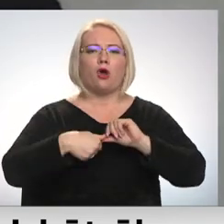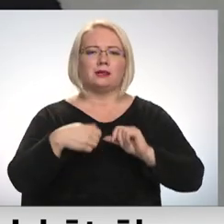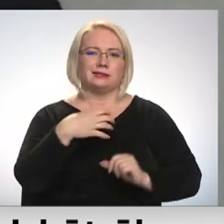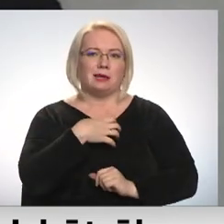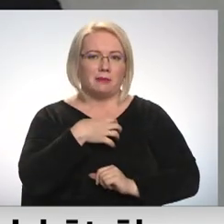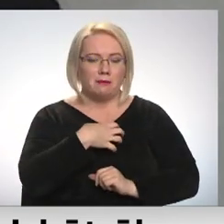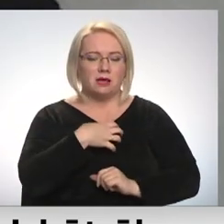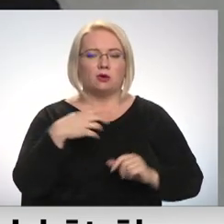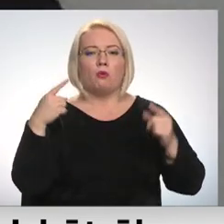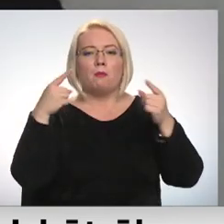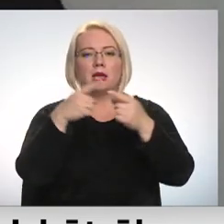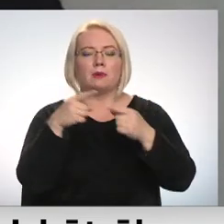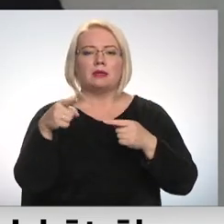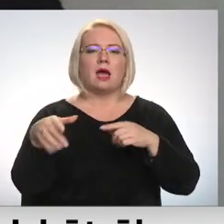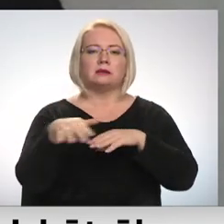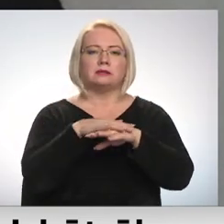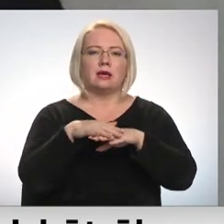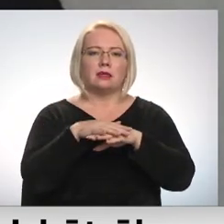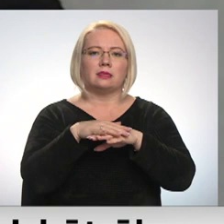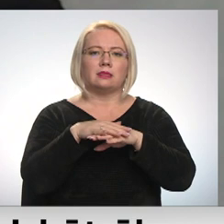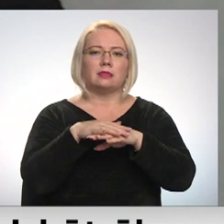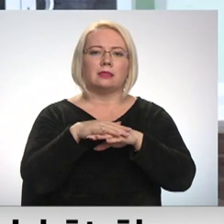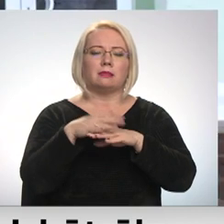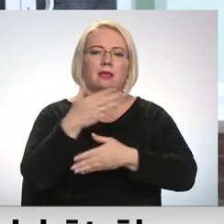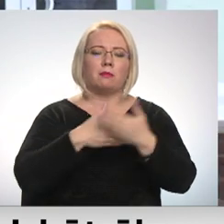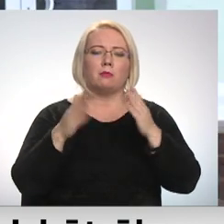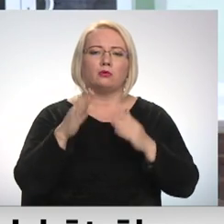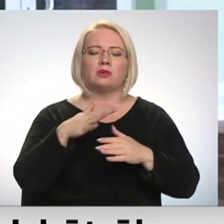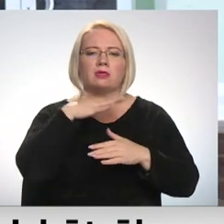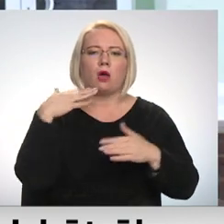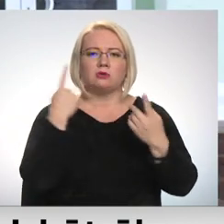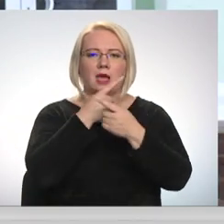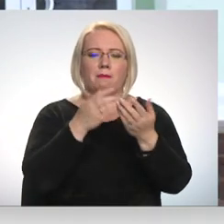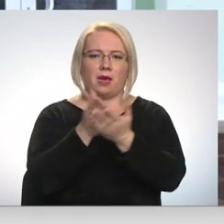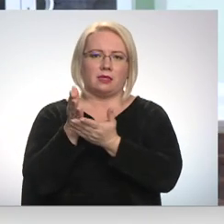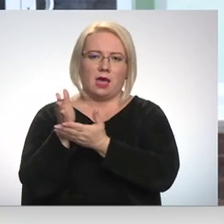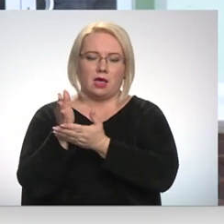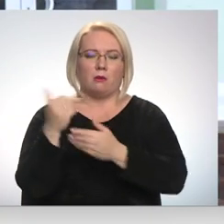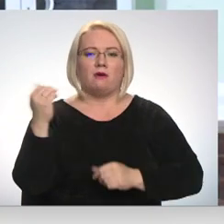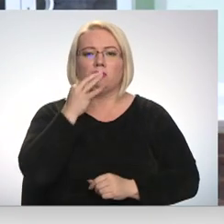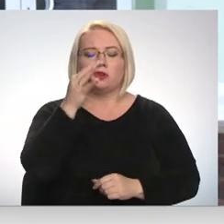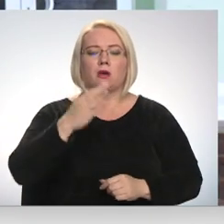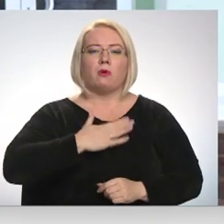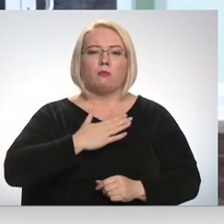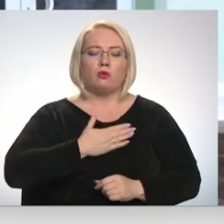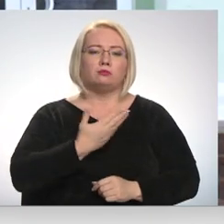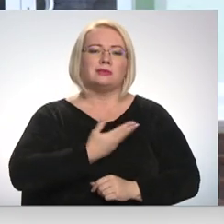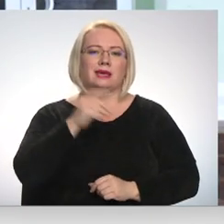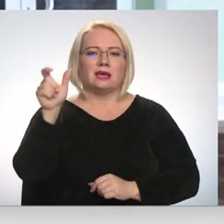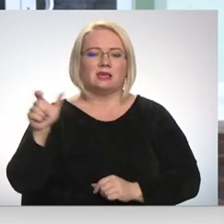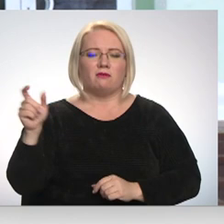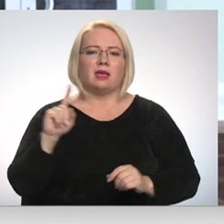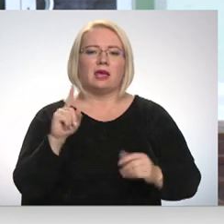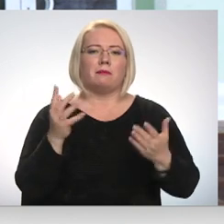Līdz ar to perspektīvā tā satabrība noteikti būs ar ļoti daudziem mēdiem. Pie mūsu arī iedzīvotājiem ir tā piejams, komēr